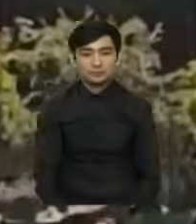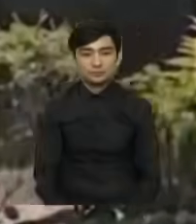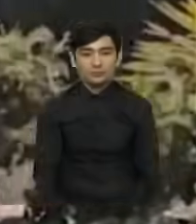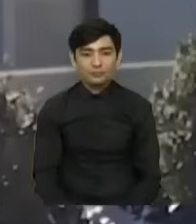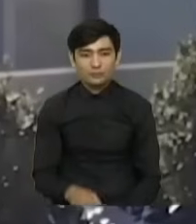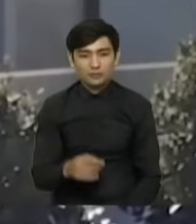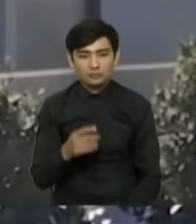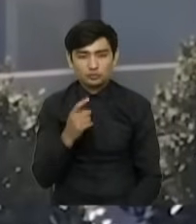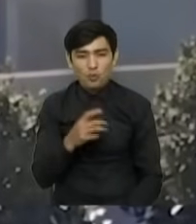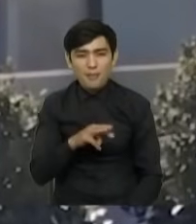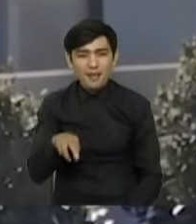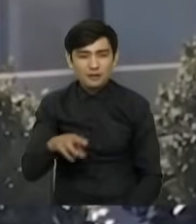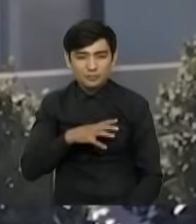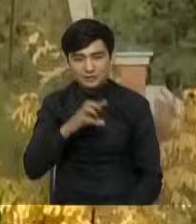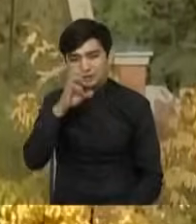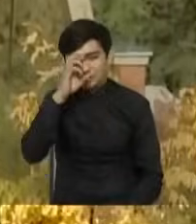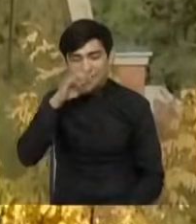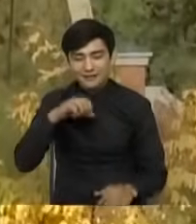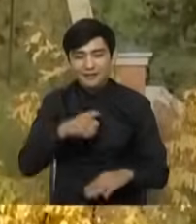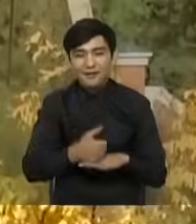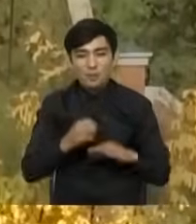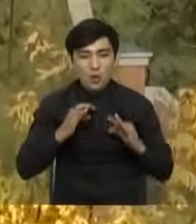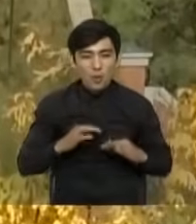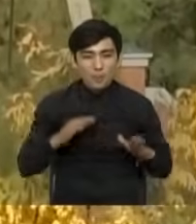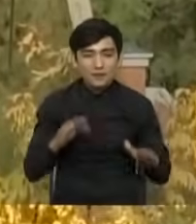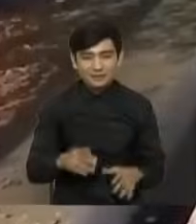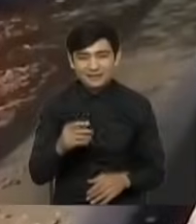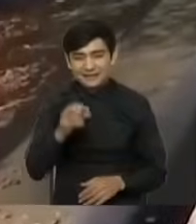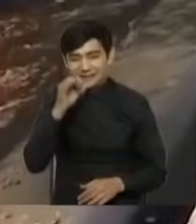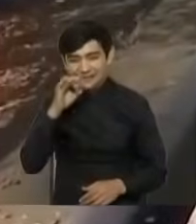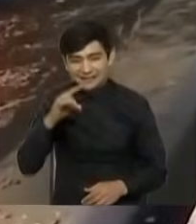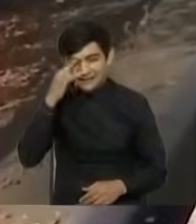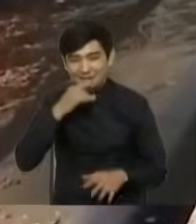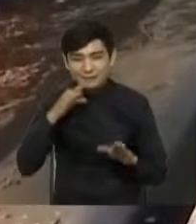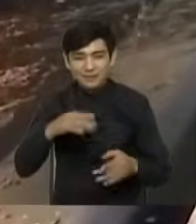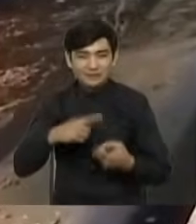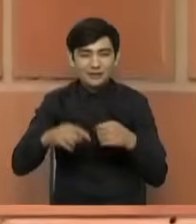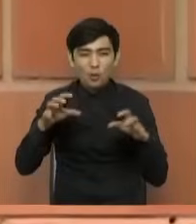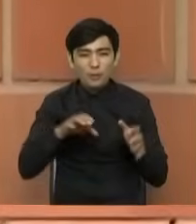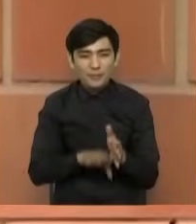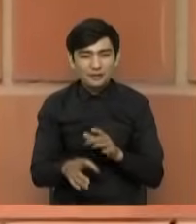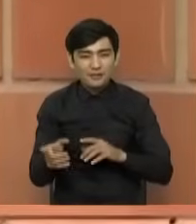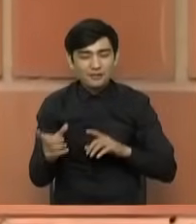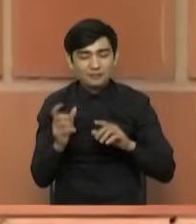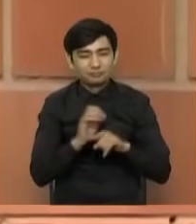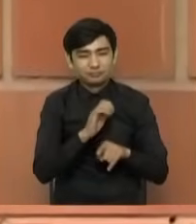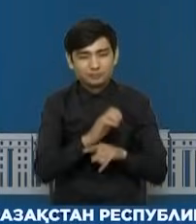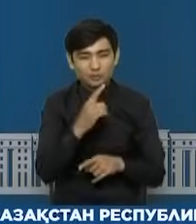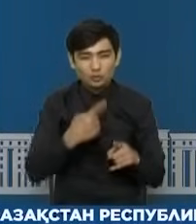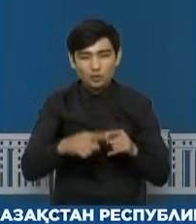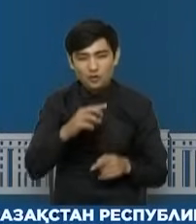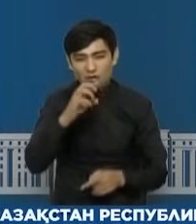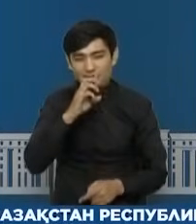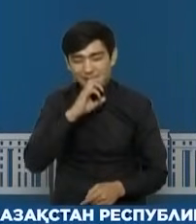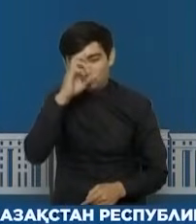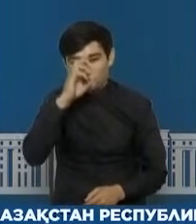Сотни миллиардов. В Генпрокуратуре рассказали, сколько незаконно выведенных из страны средств вернули в Казахстан. О каких объектах идет речь?